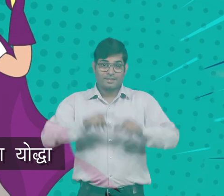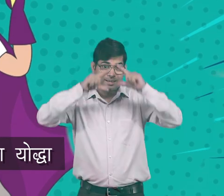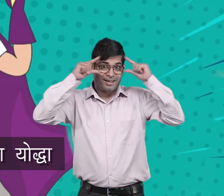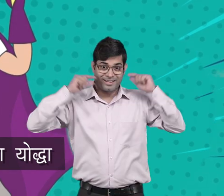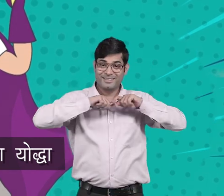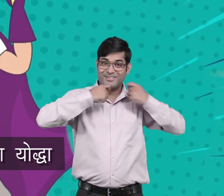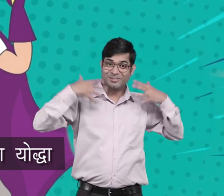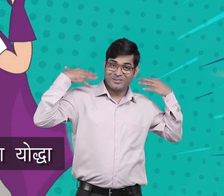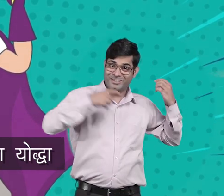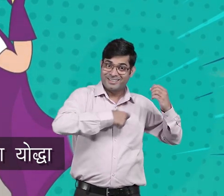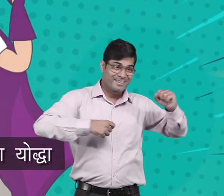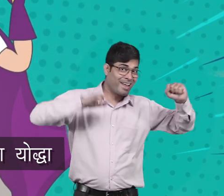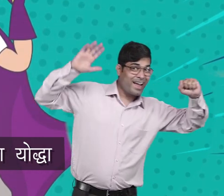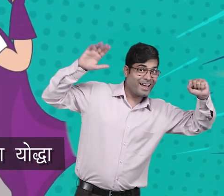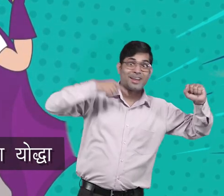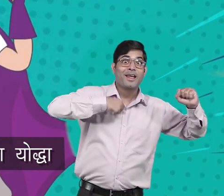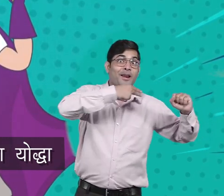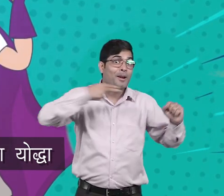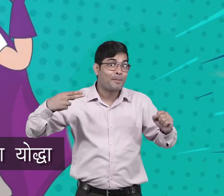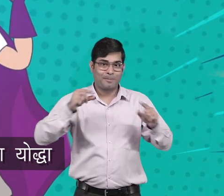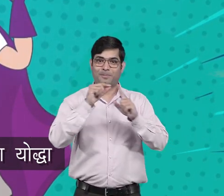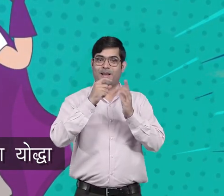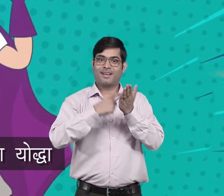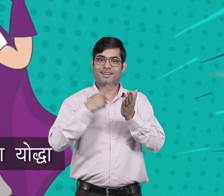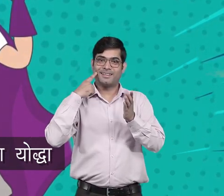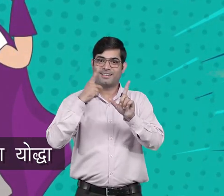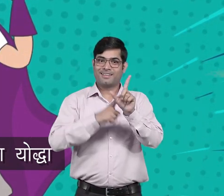मैं हूँ प्रिया, एक सुगम्यता योद्धा।